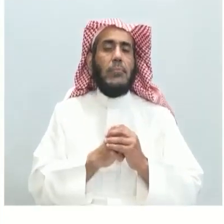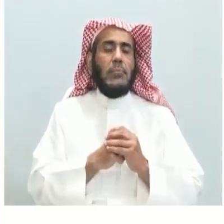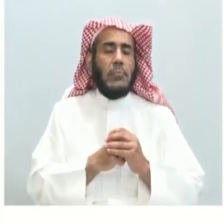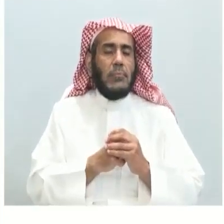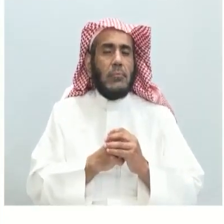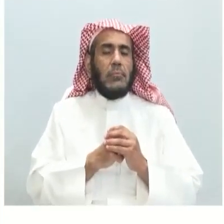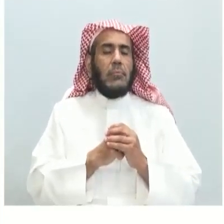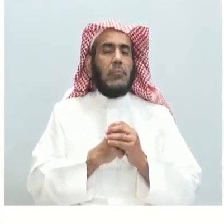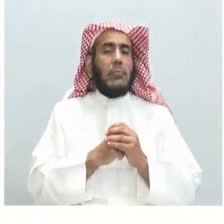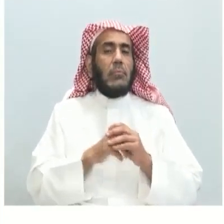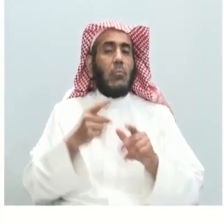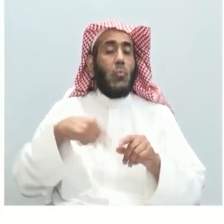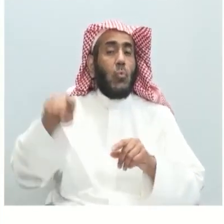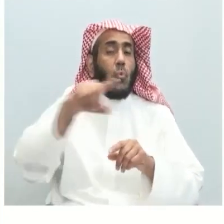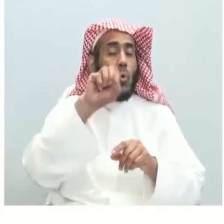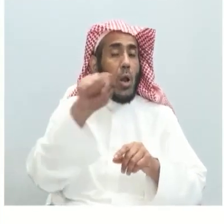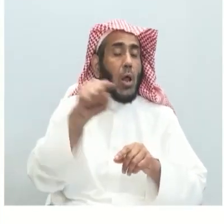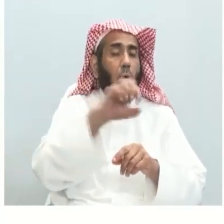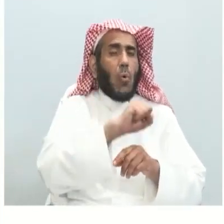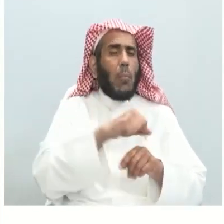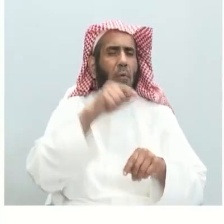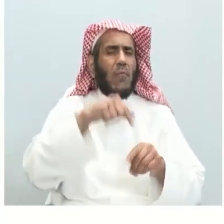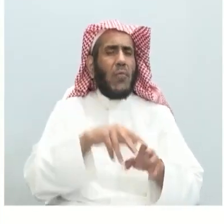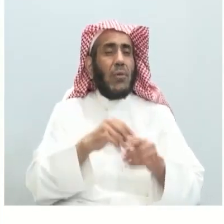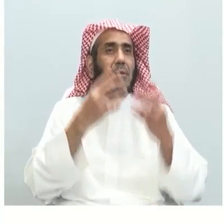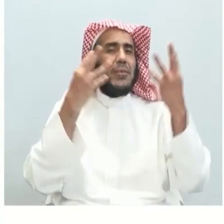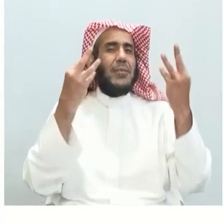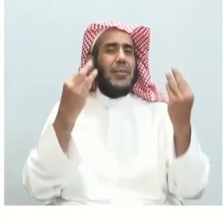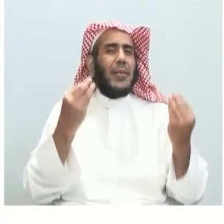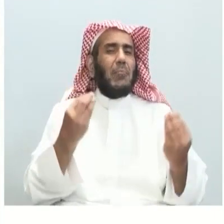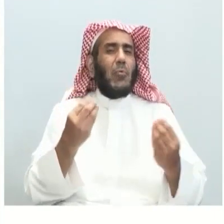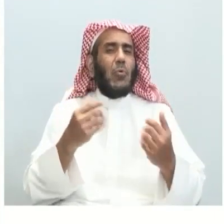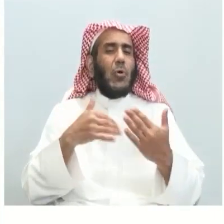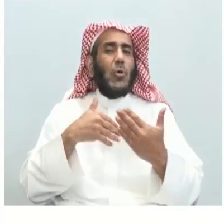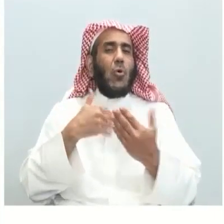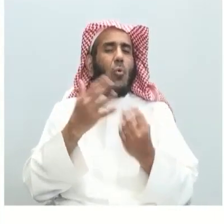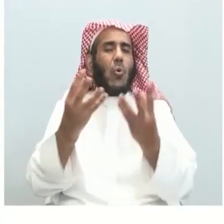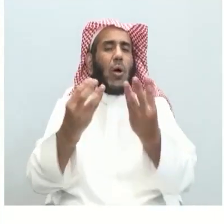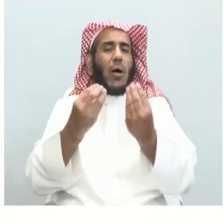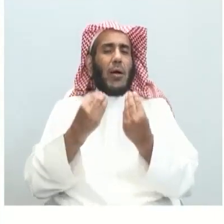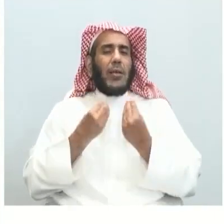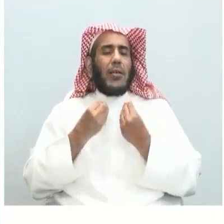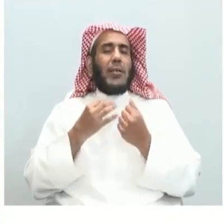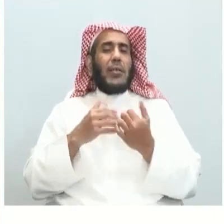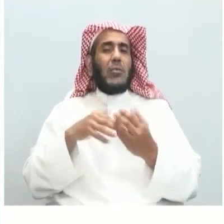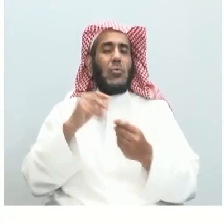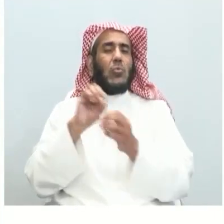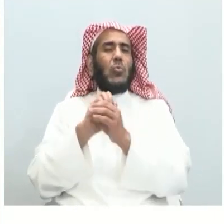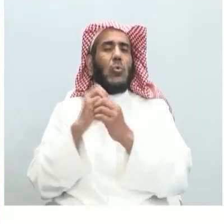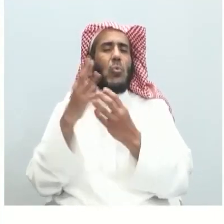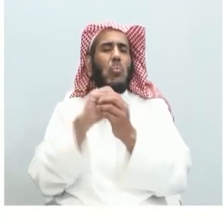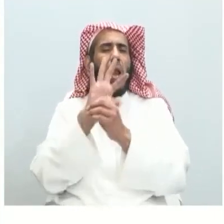تاكلون ولكم فيها جمال حين تريحون وحين